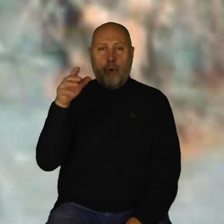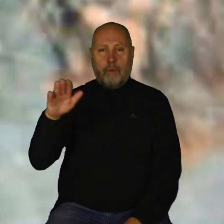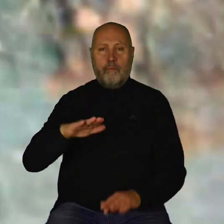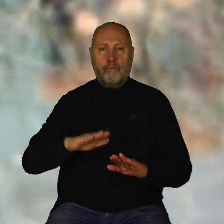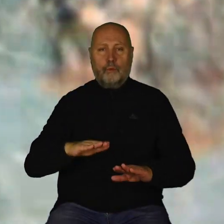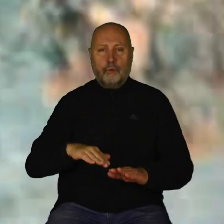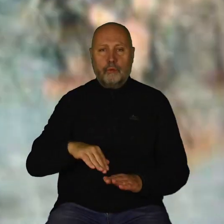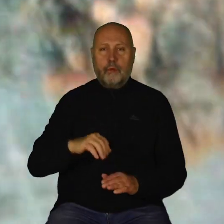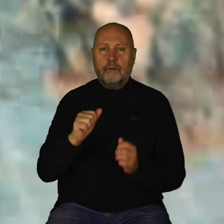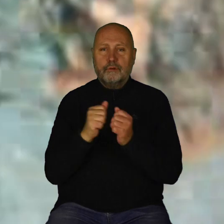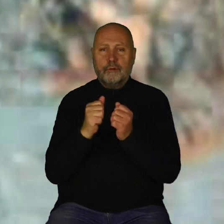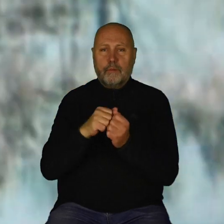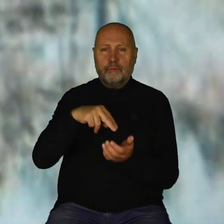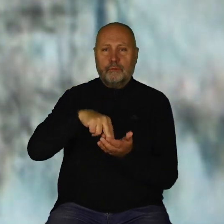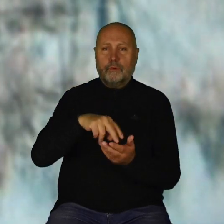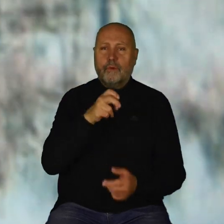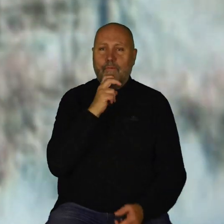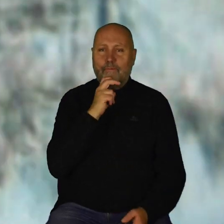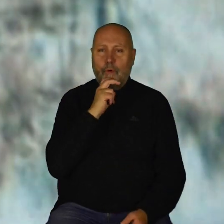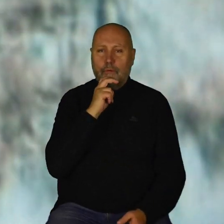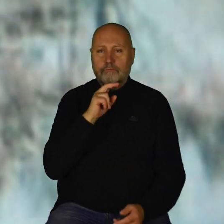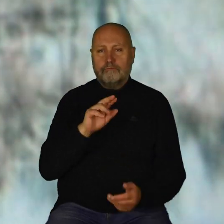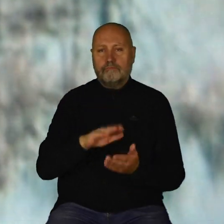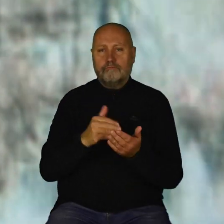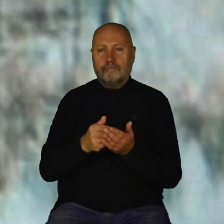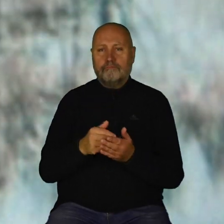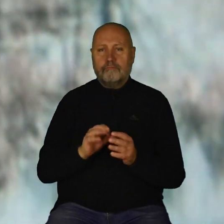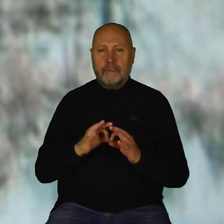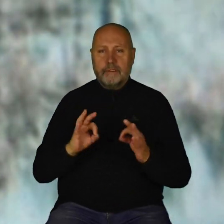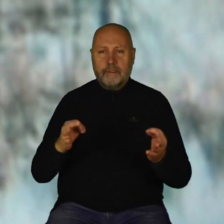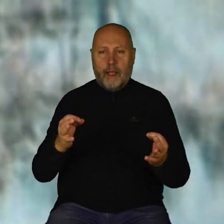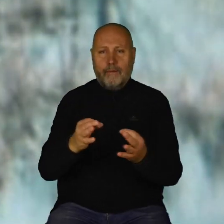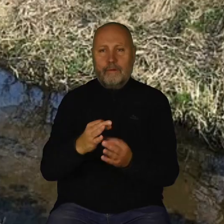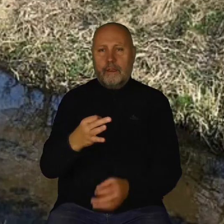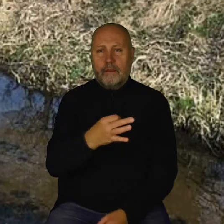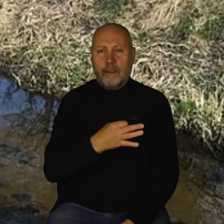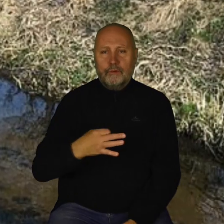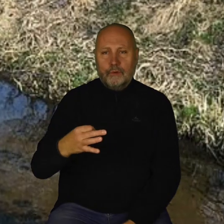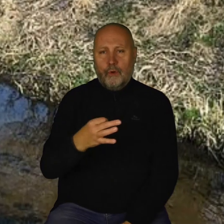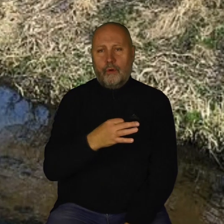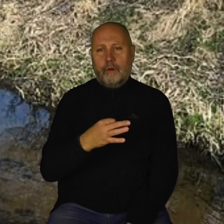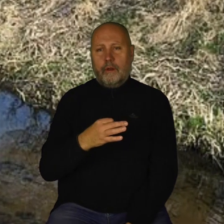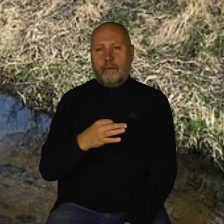obróbki stojącej wodzie w stawach jeziorach